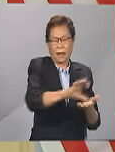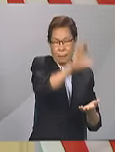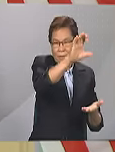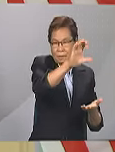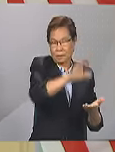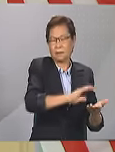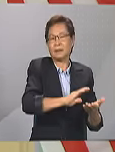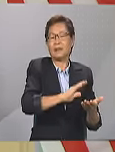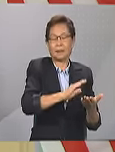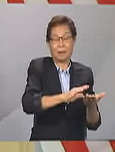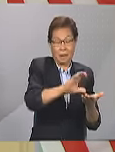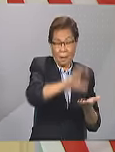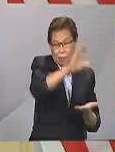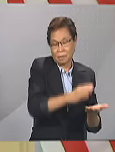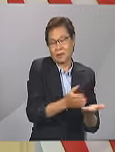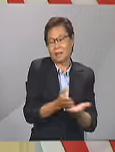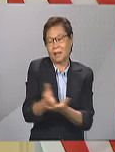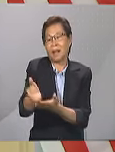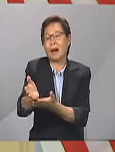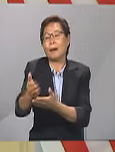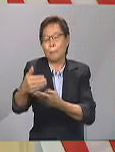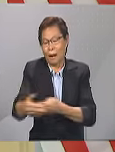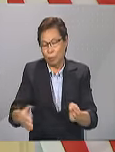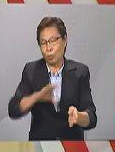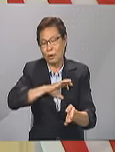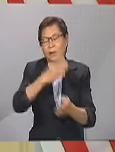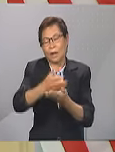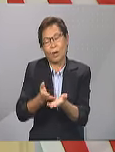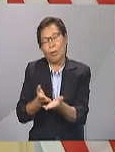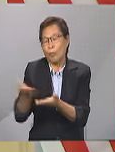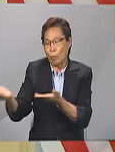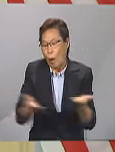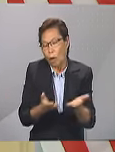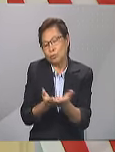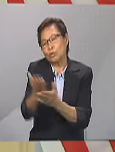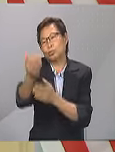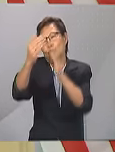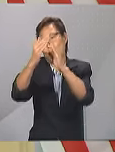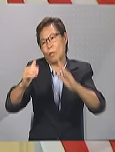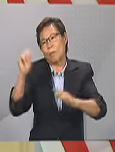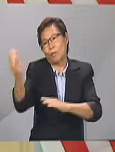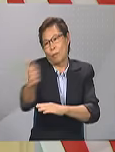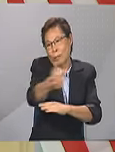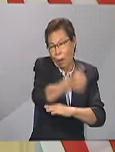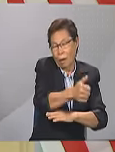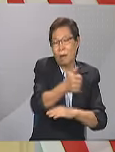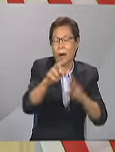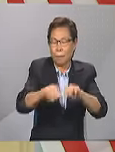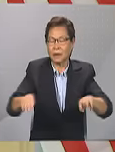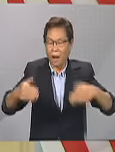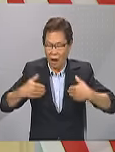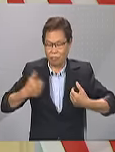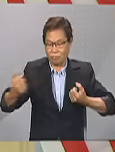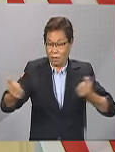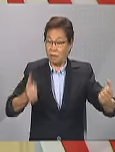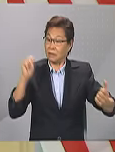kembali pulih dan dibawa terus hantar ke rumah masing-masing bagi Praja Praja yang memiliki kendaraan